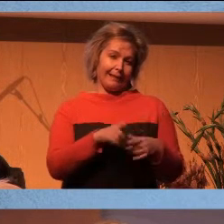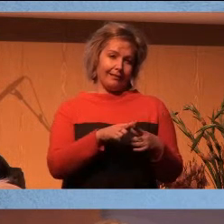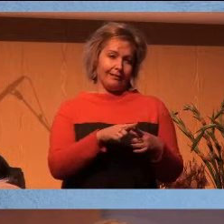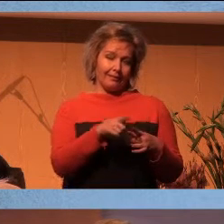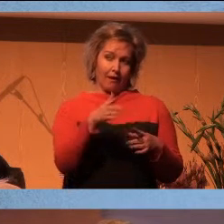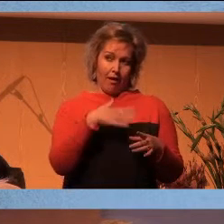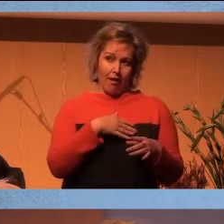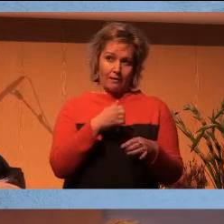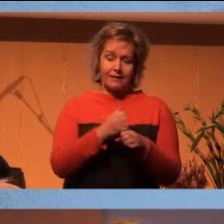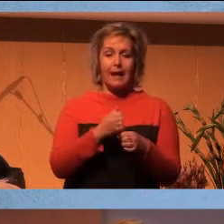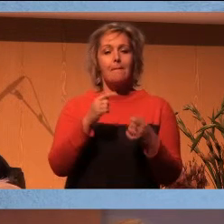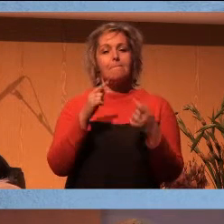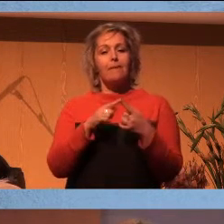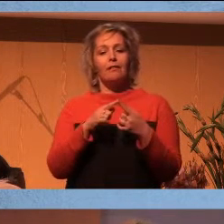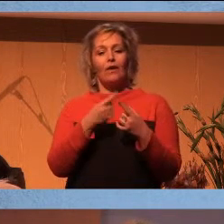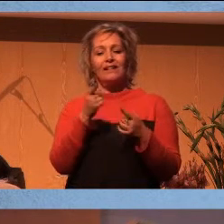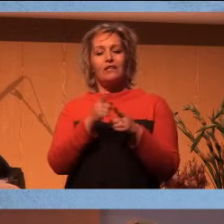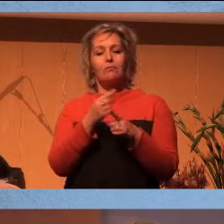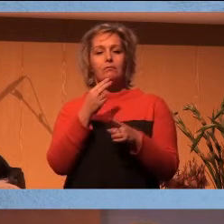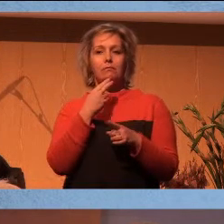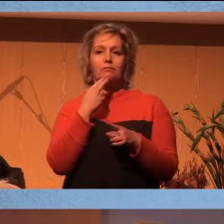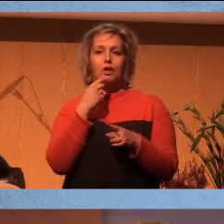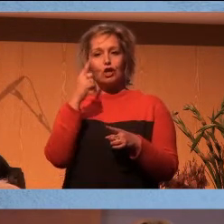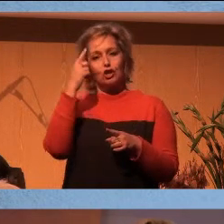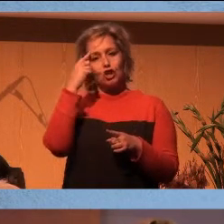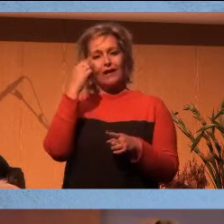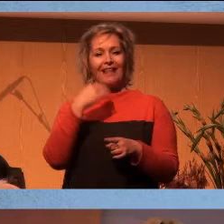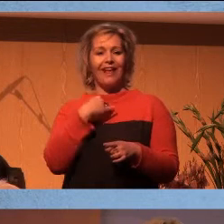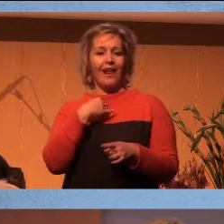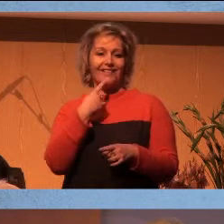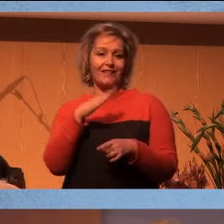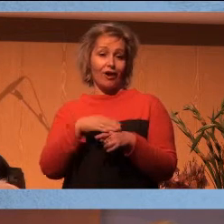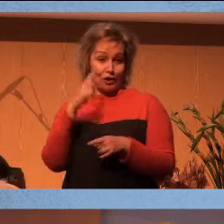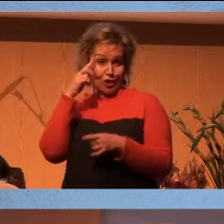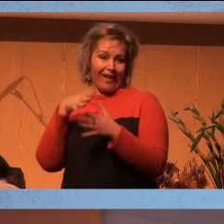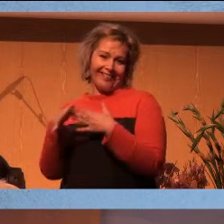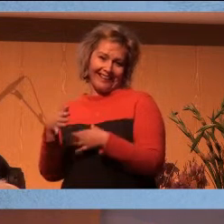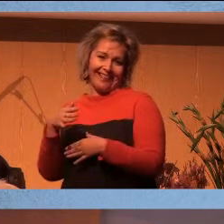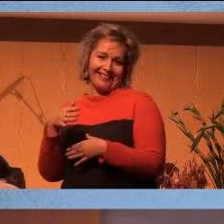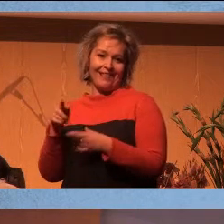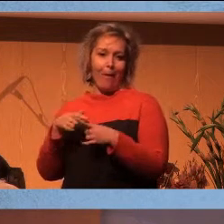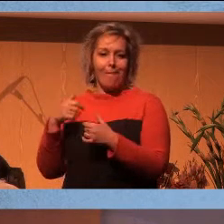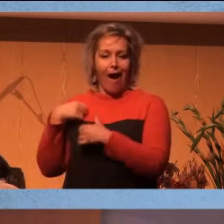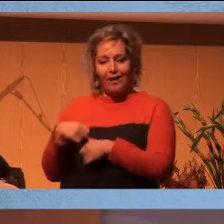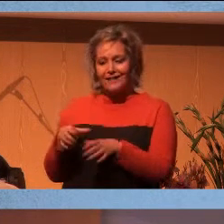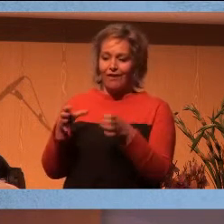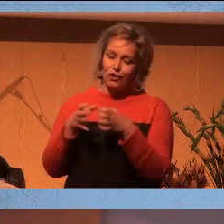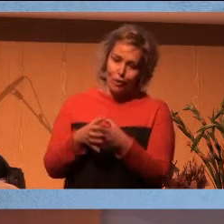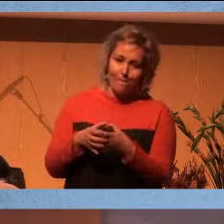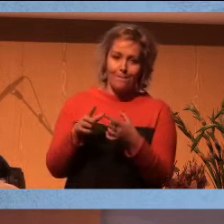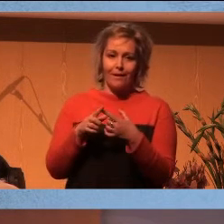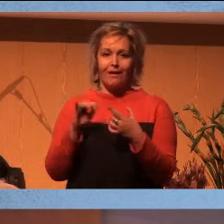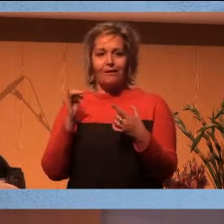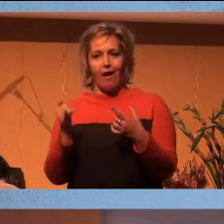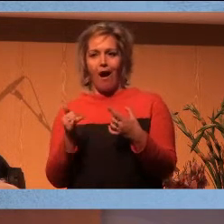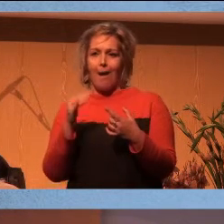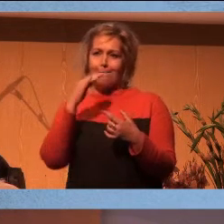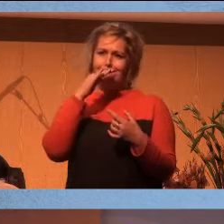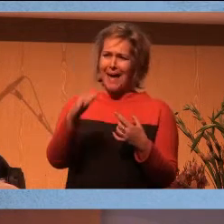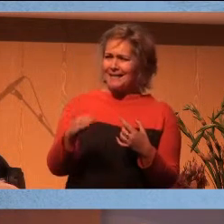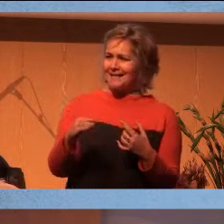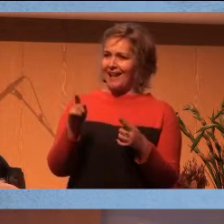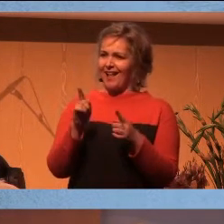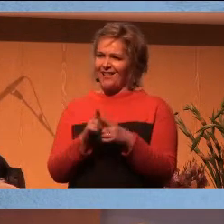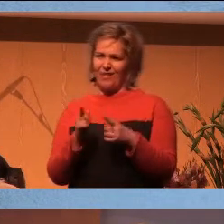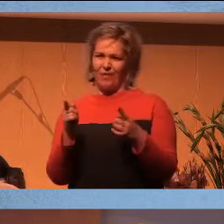sikkert. Og de som kan denne sykedialekten som vi snakker i psykiatrien om ansvarsgrupper og ja, enda til mestring jo et